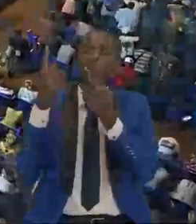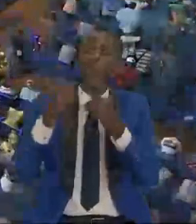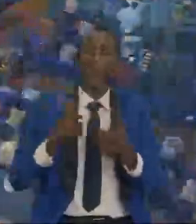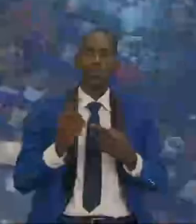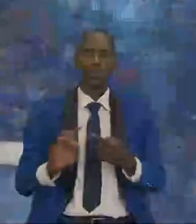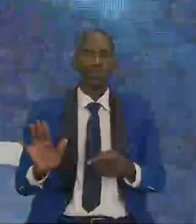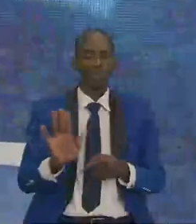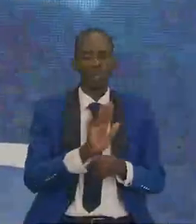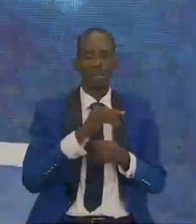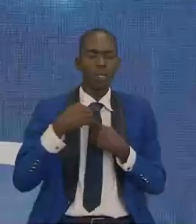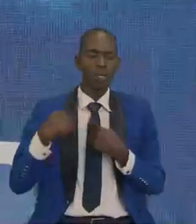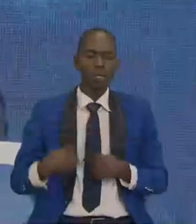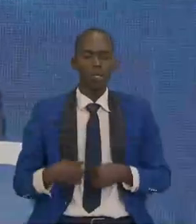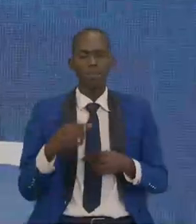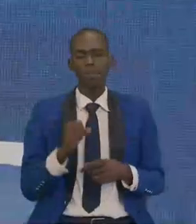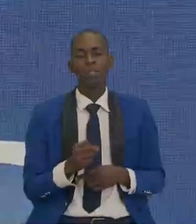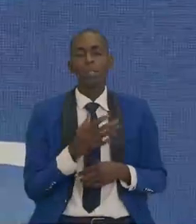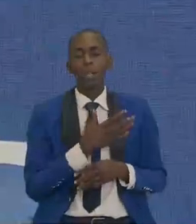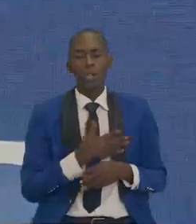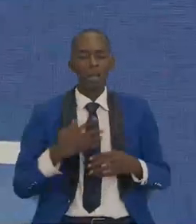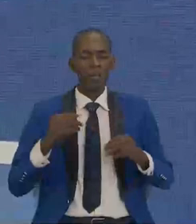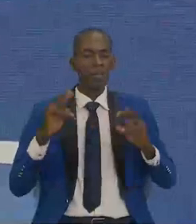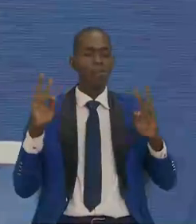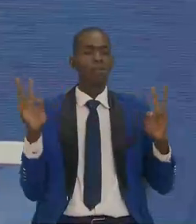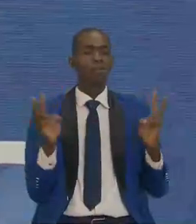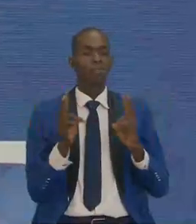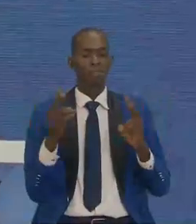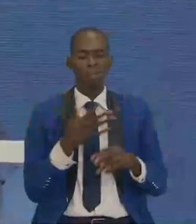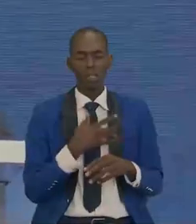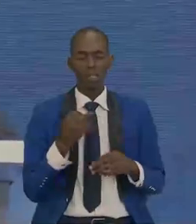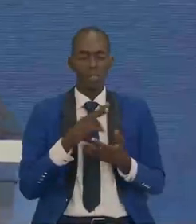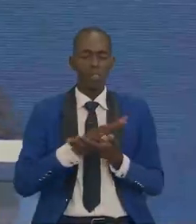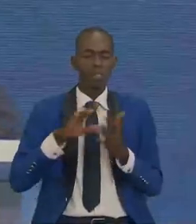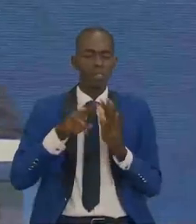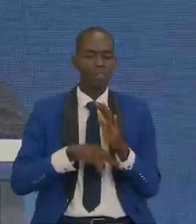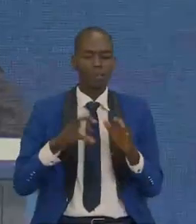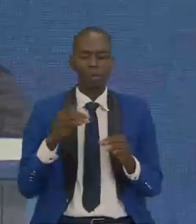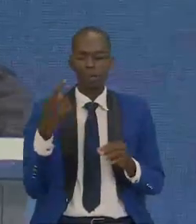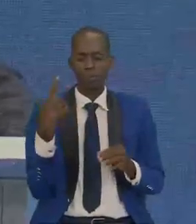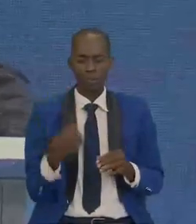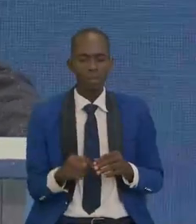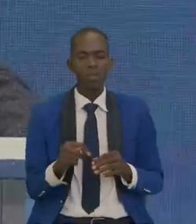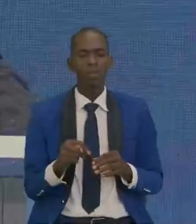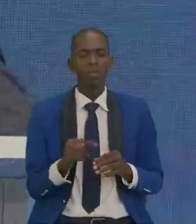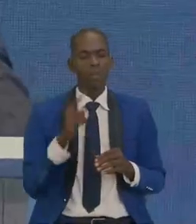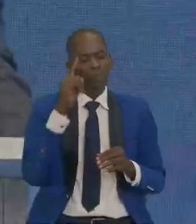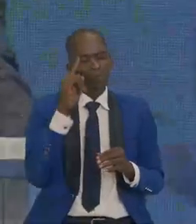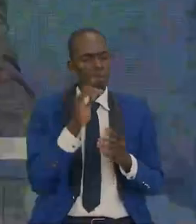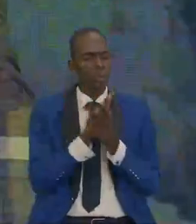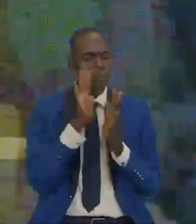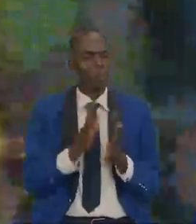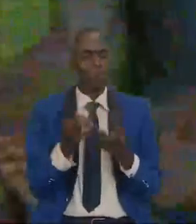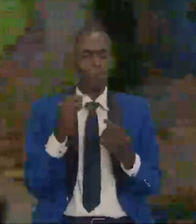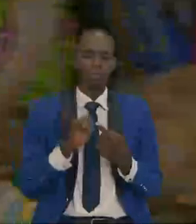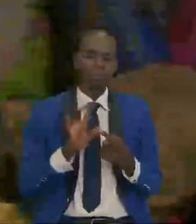Que la joie du salut entre dans leur cœur. Et que la victoire et